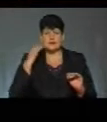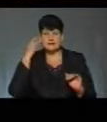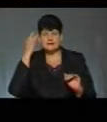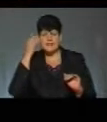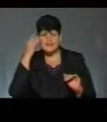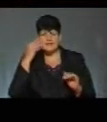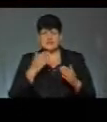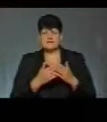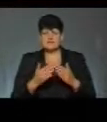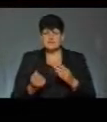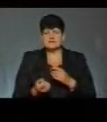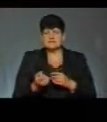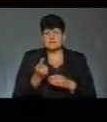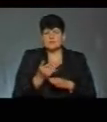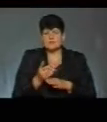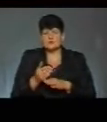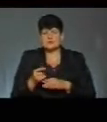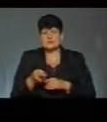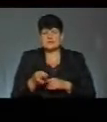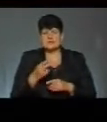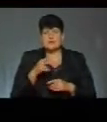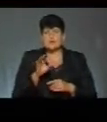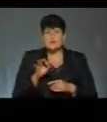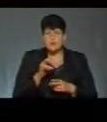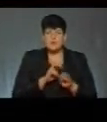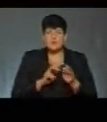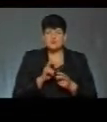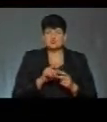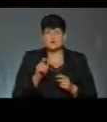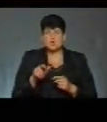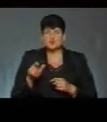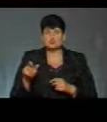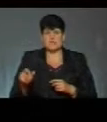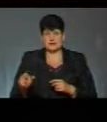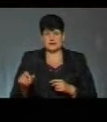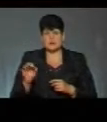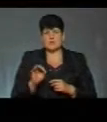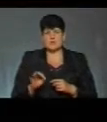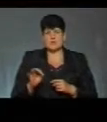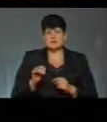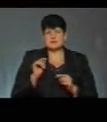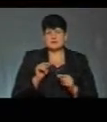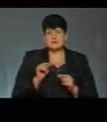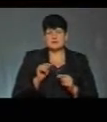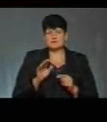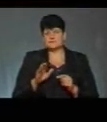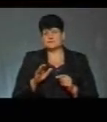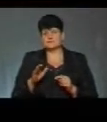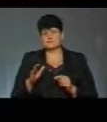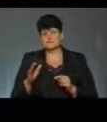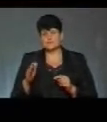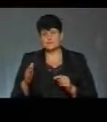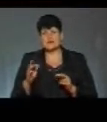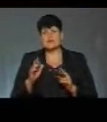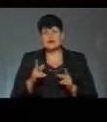з'явилась поступово. І саме ця серія про пошуки людини і екзистенціальної сторони, як